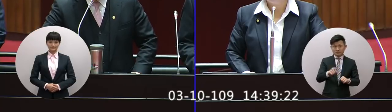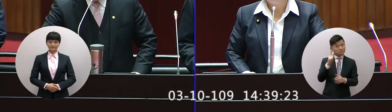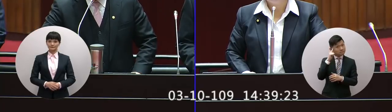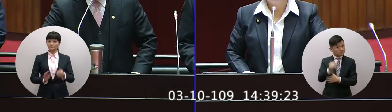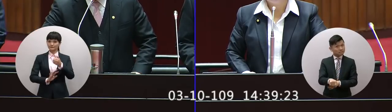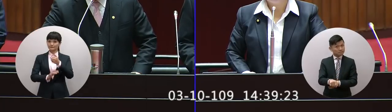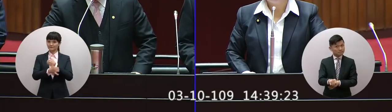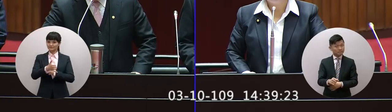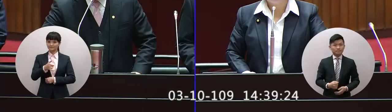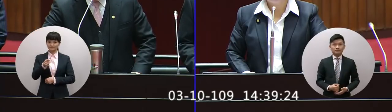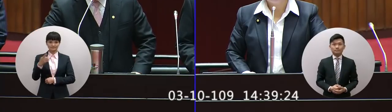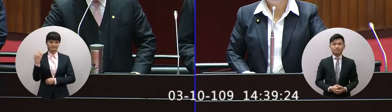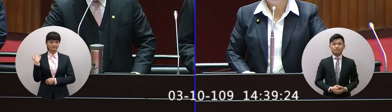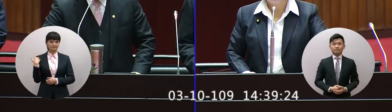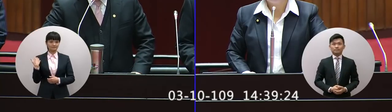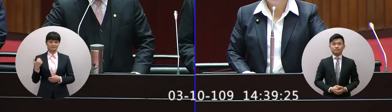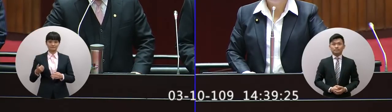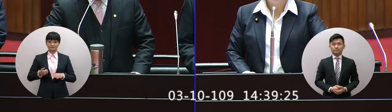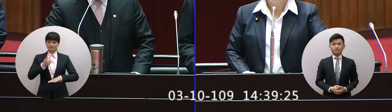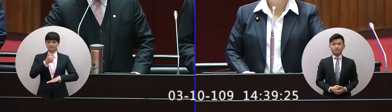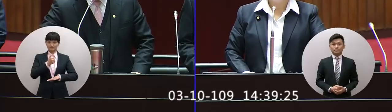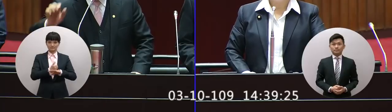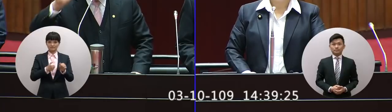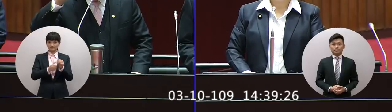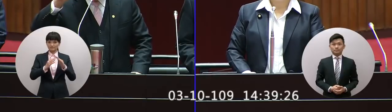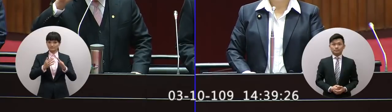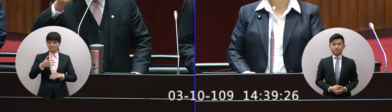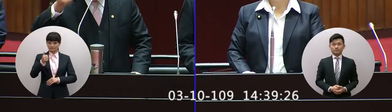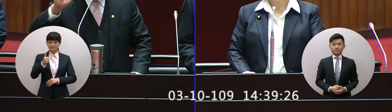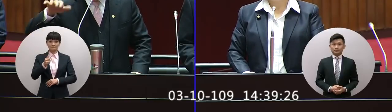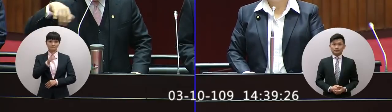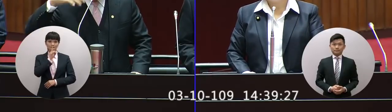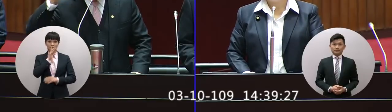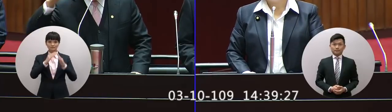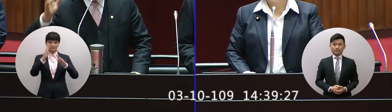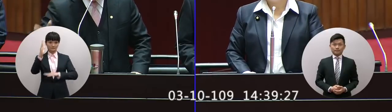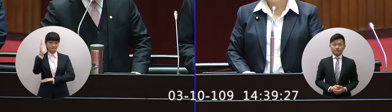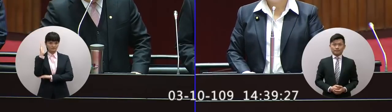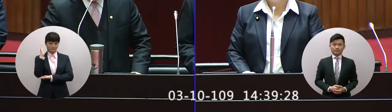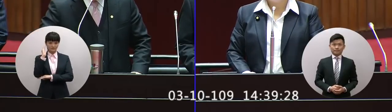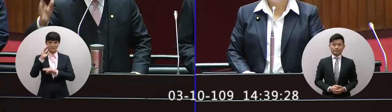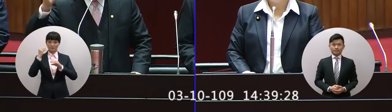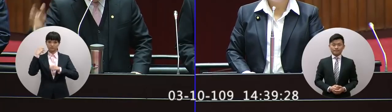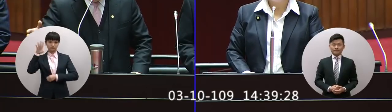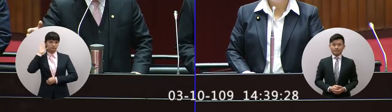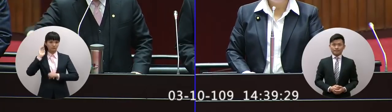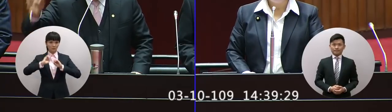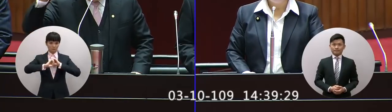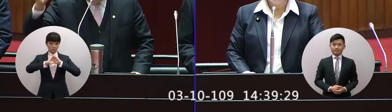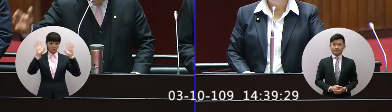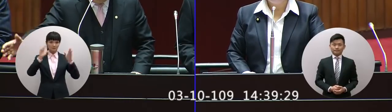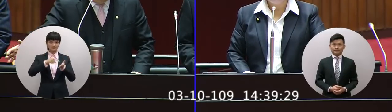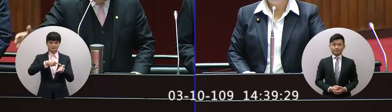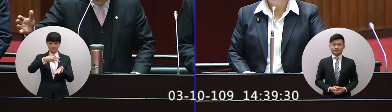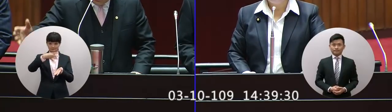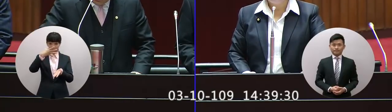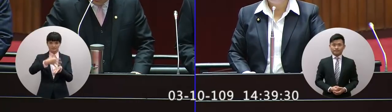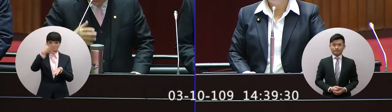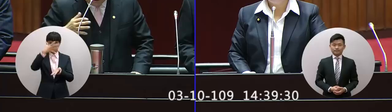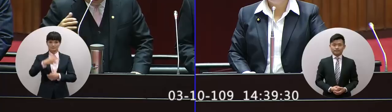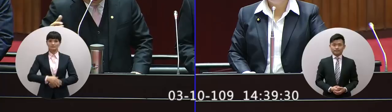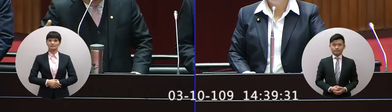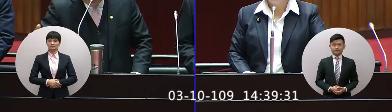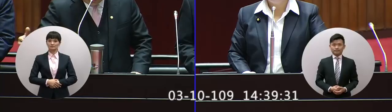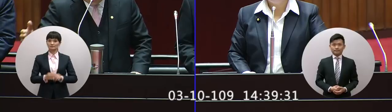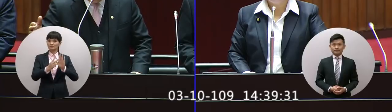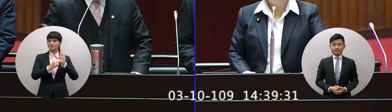委员，你当副市长的时候，台中市政府5度发布新闻稿说台中